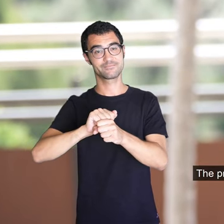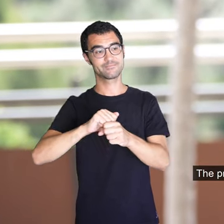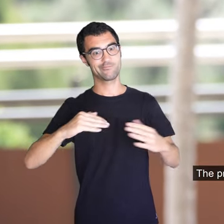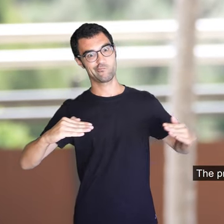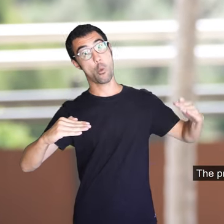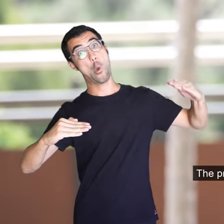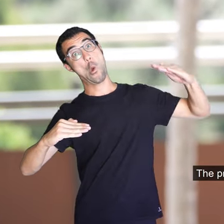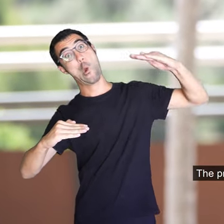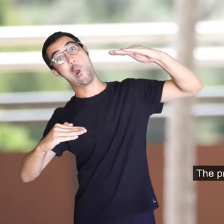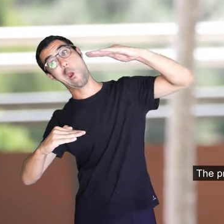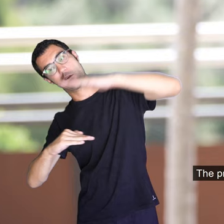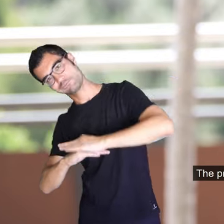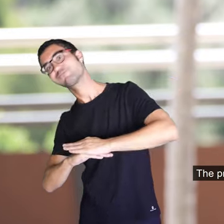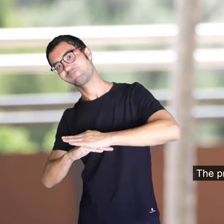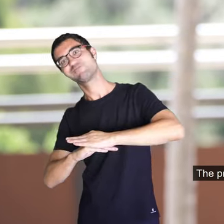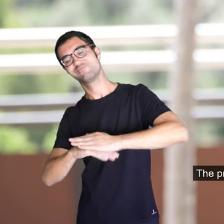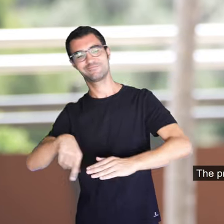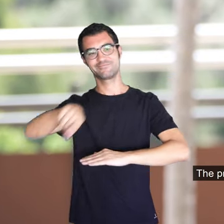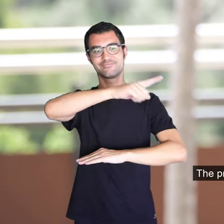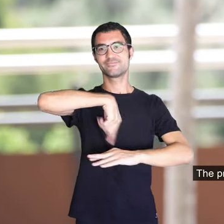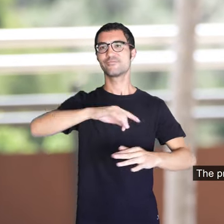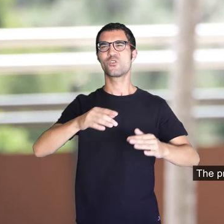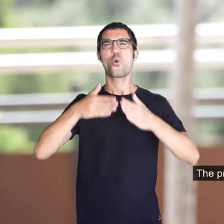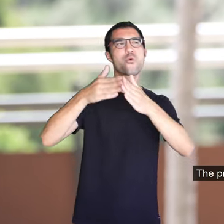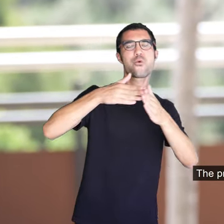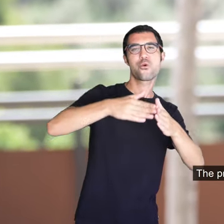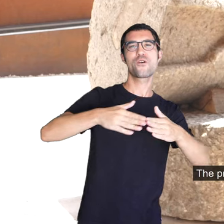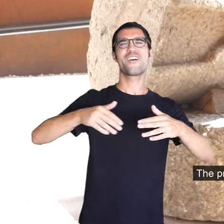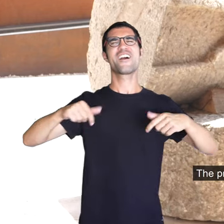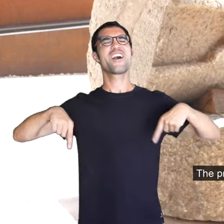s'ha vist superat per aquell recreo